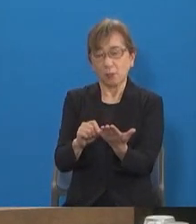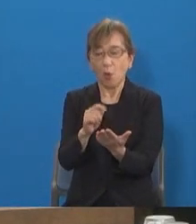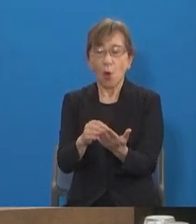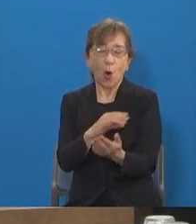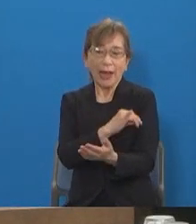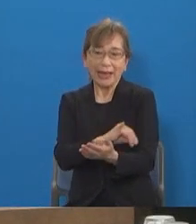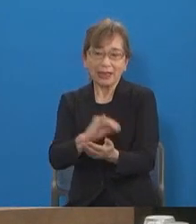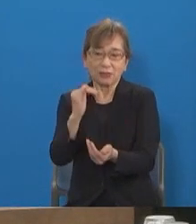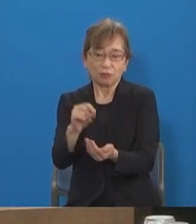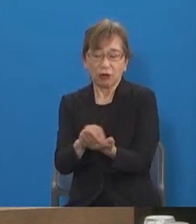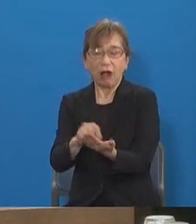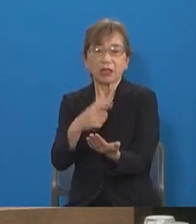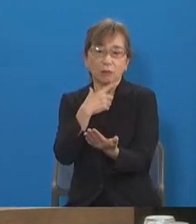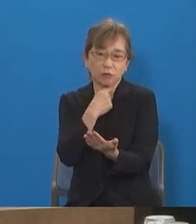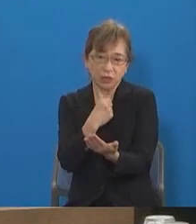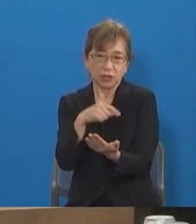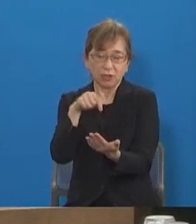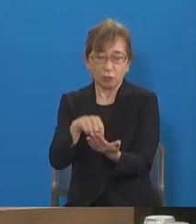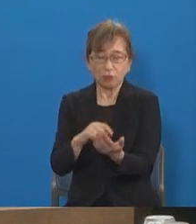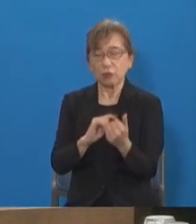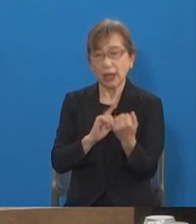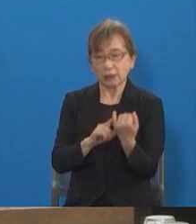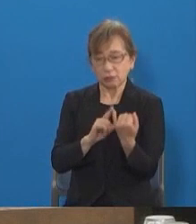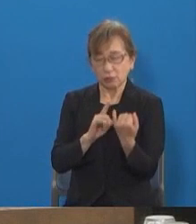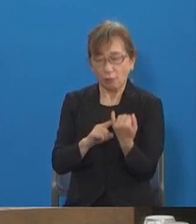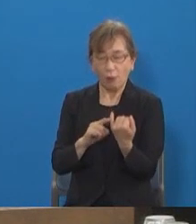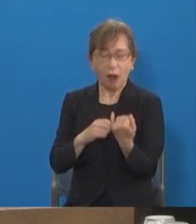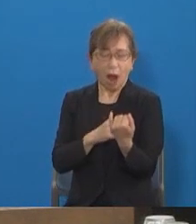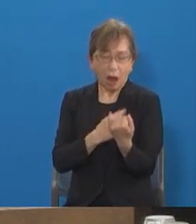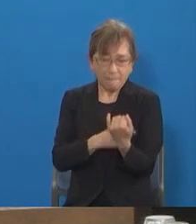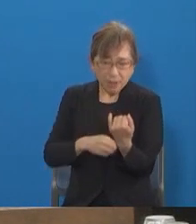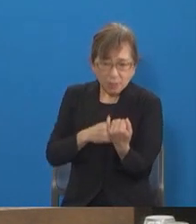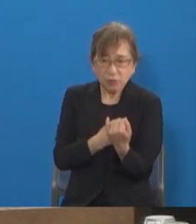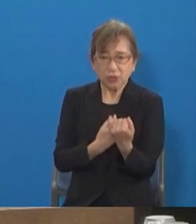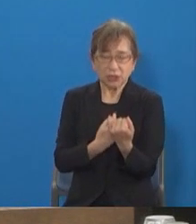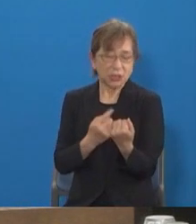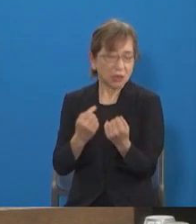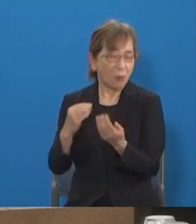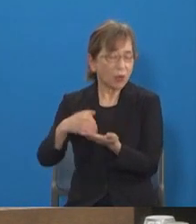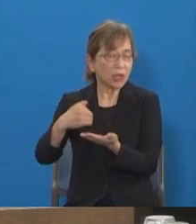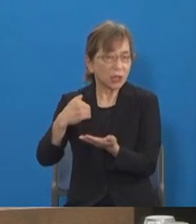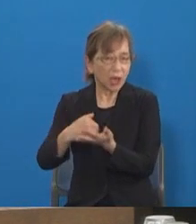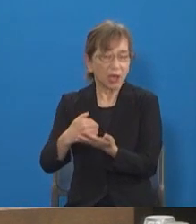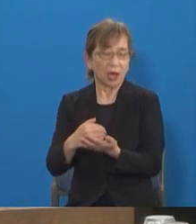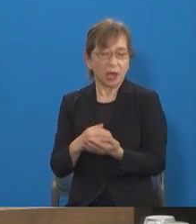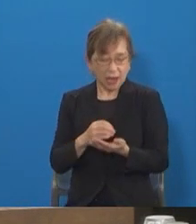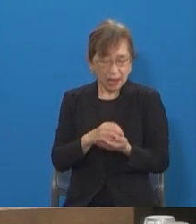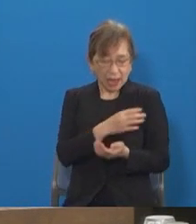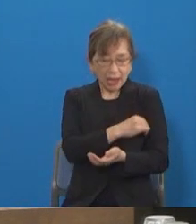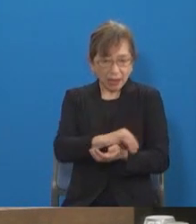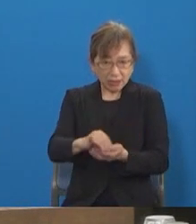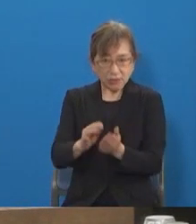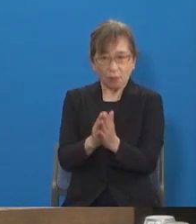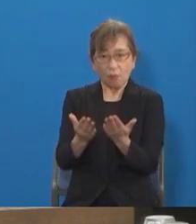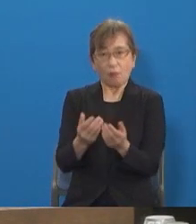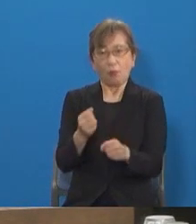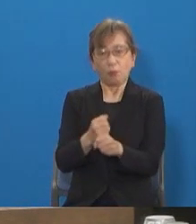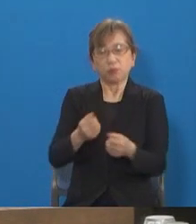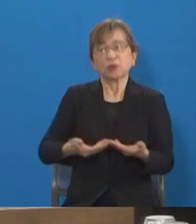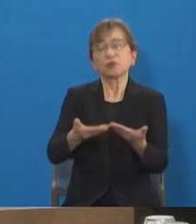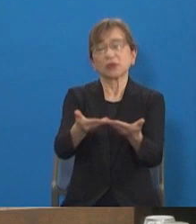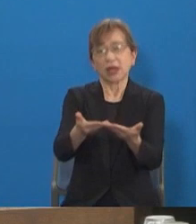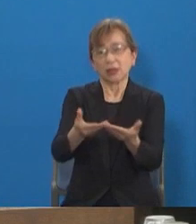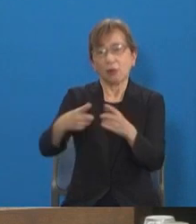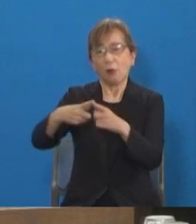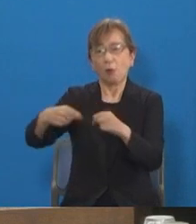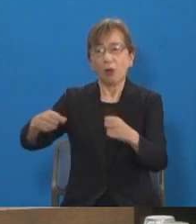ほしい、このような有田氏の熱い思いに触れ、献血推進冊子を配布したり、国会議員などへの要望